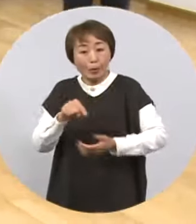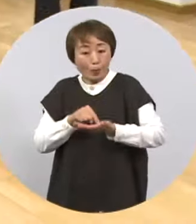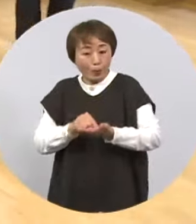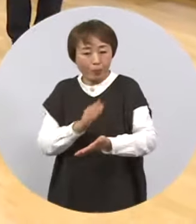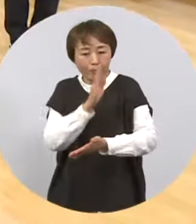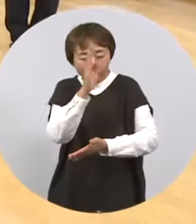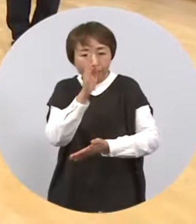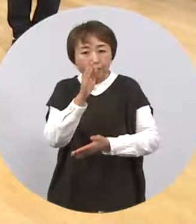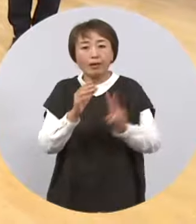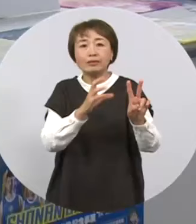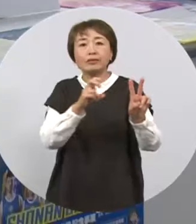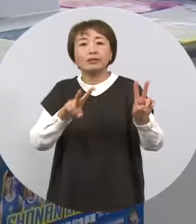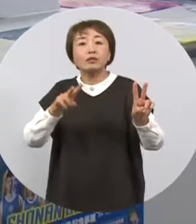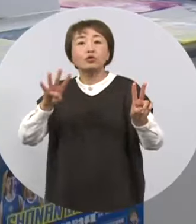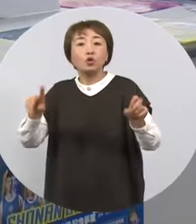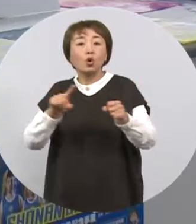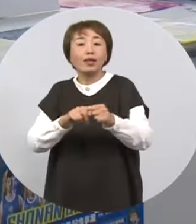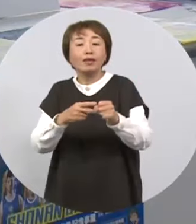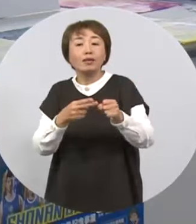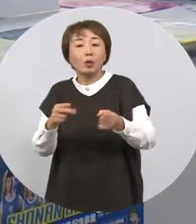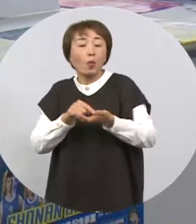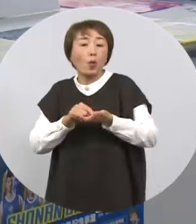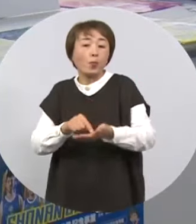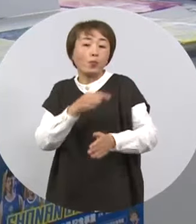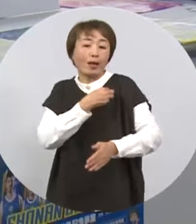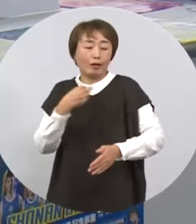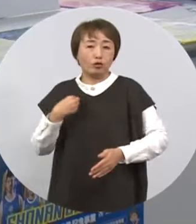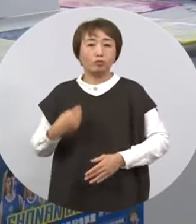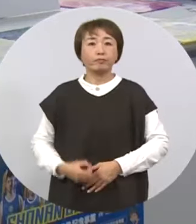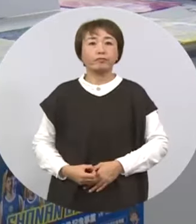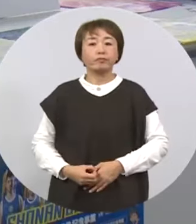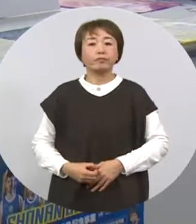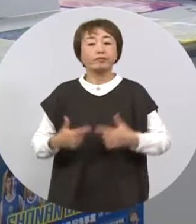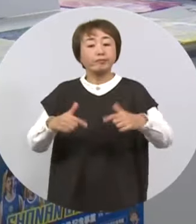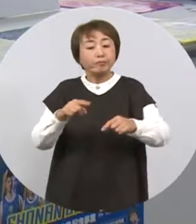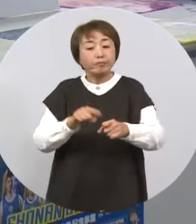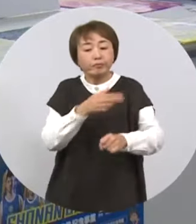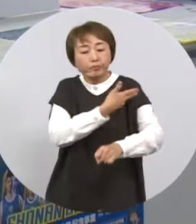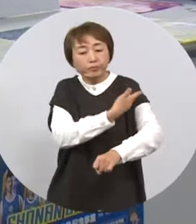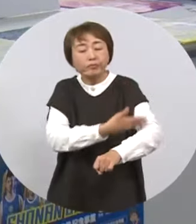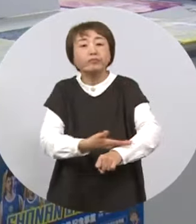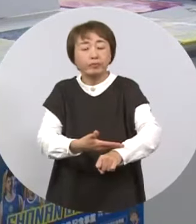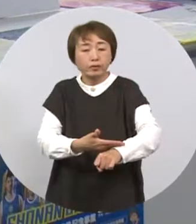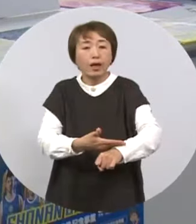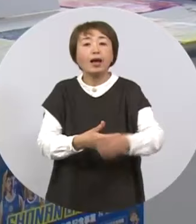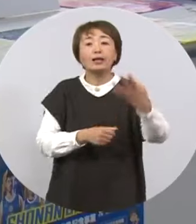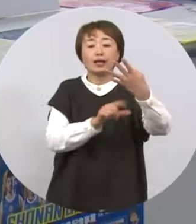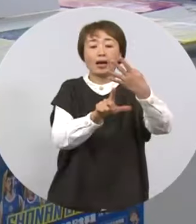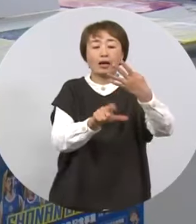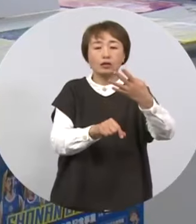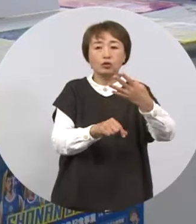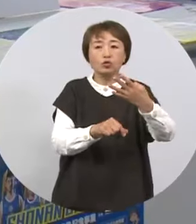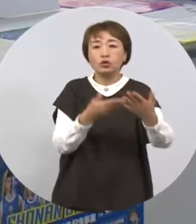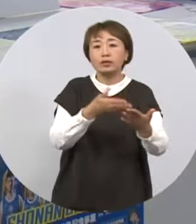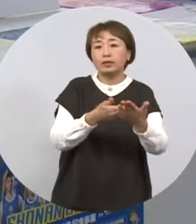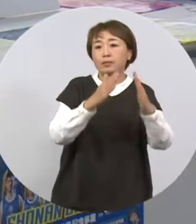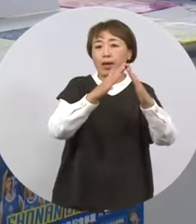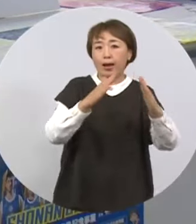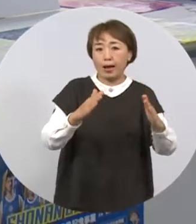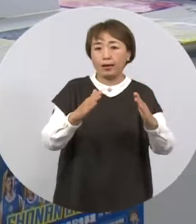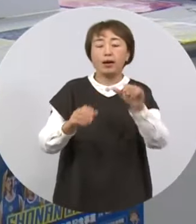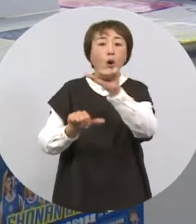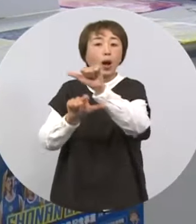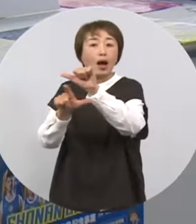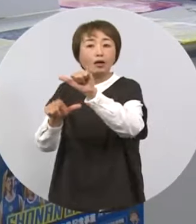も募集予定です。 例年の流れとしては4月に募集説明会を開催して5月に申請を受け付